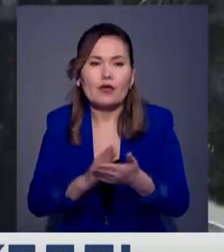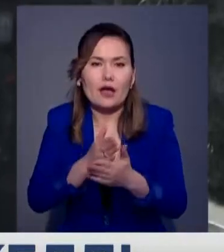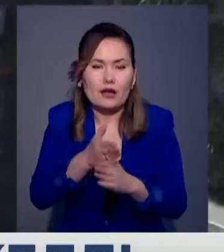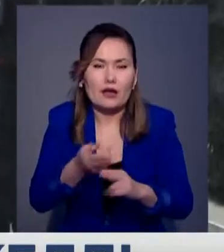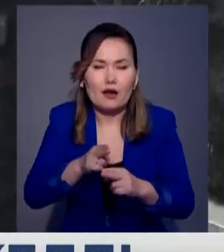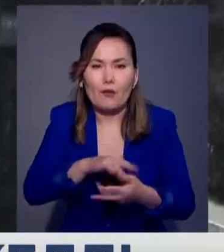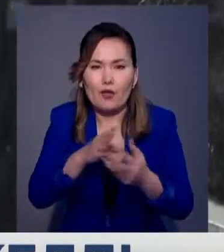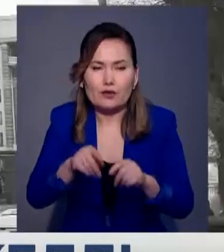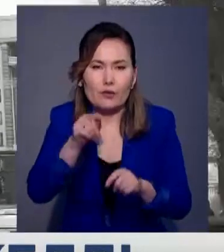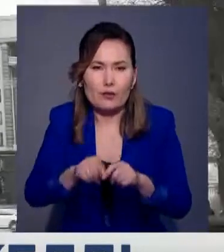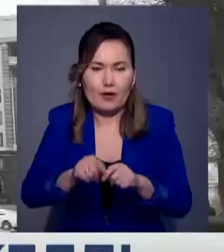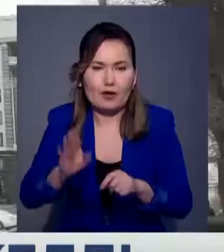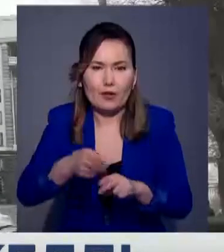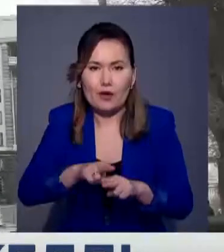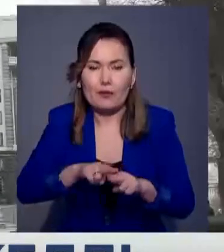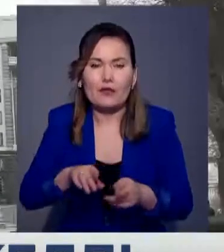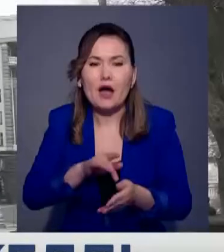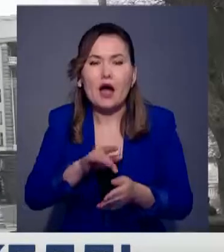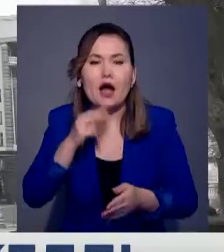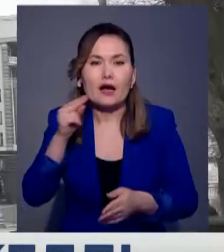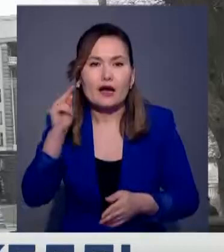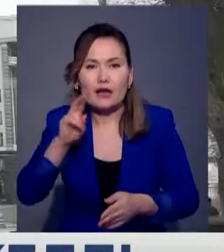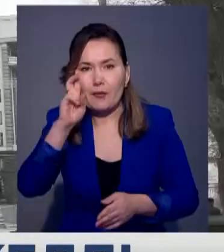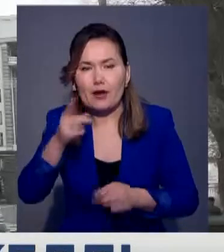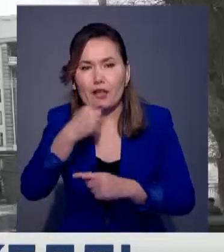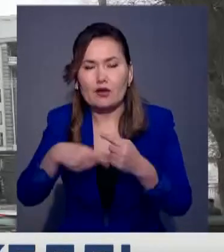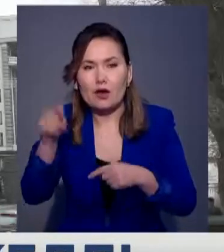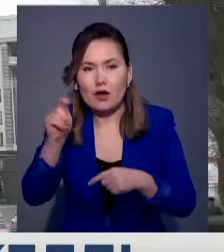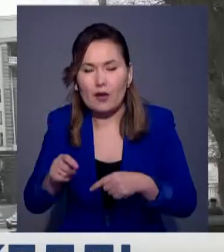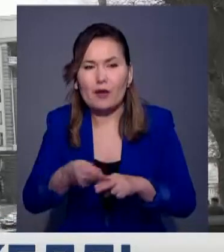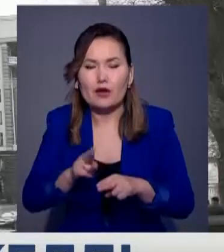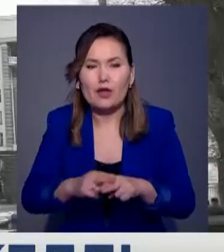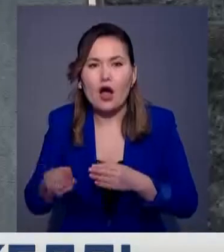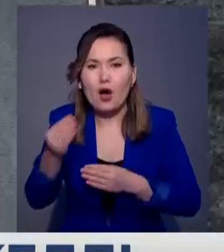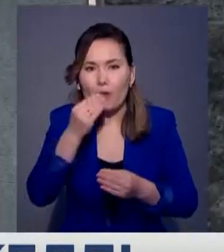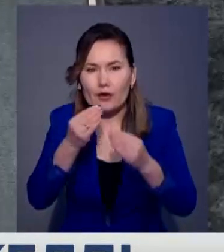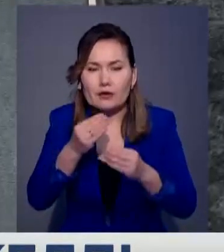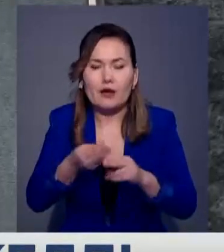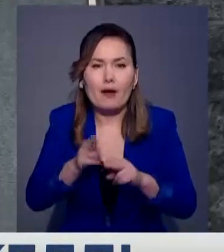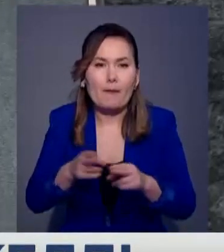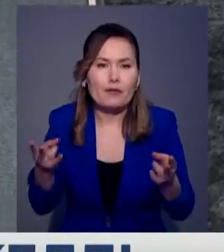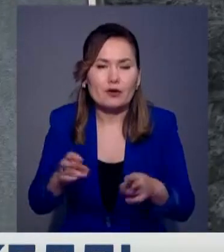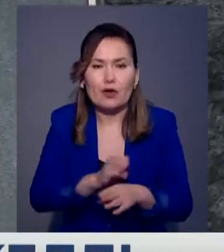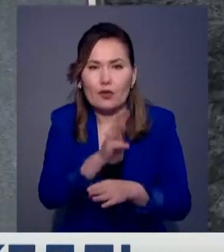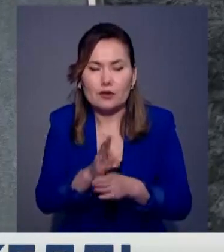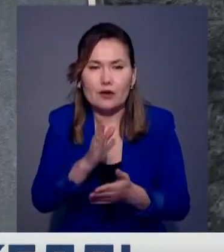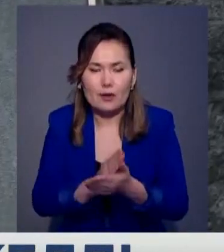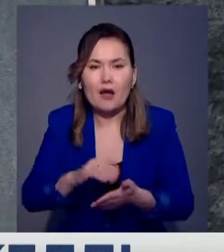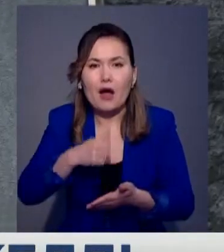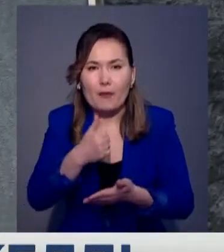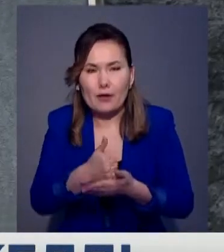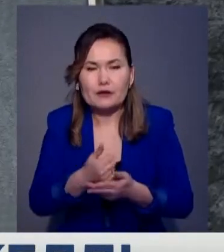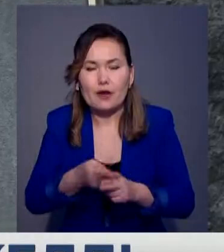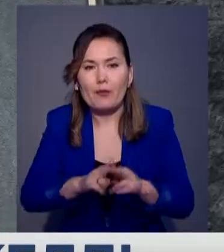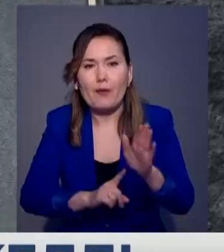2 апта бойы жатқызылмақ. Қытайдан қайтқандар дәрі-дәрмекпен азық-түлікке мұқтаж емес деп сендіреді шенеуніктер. Дегенмен бастапқыда